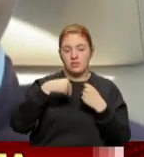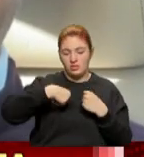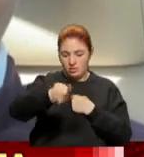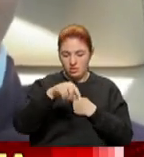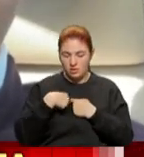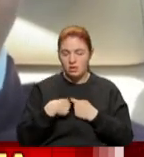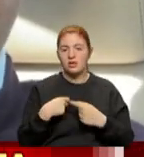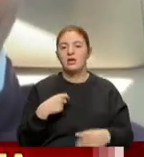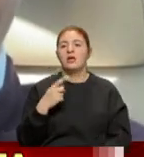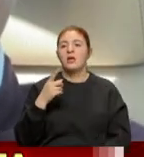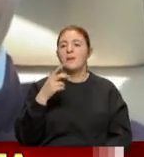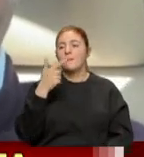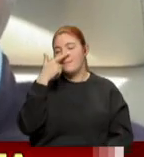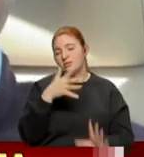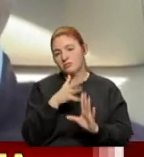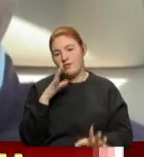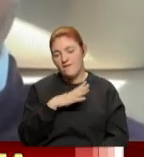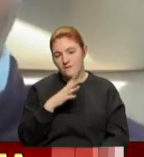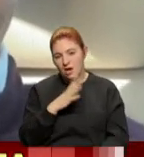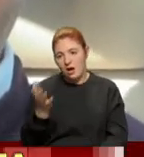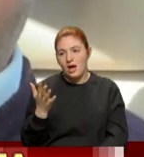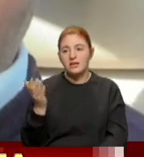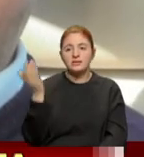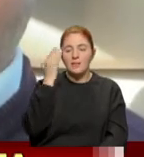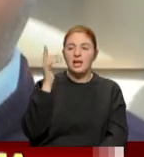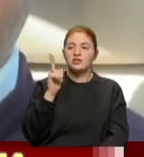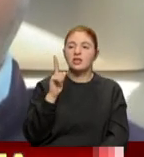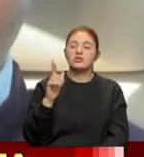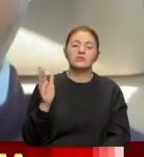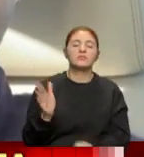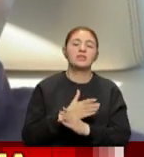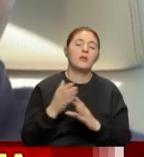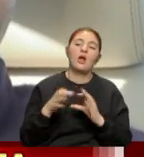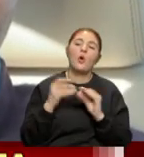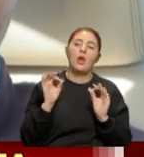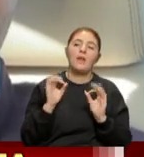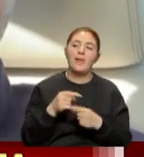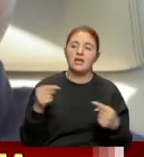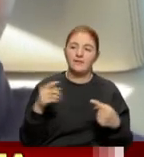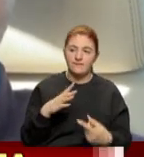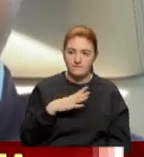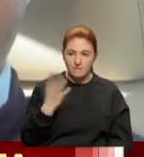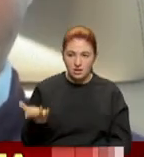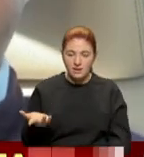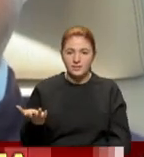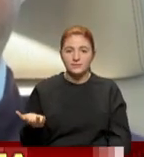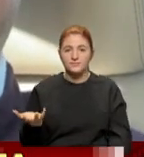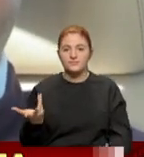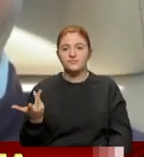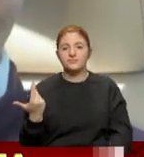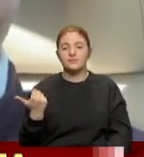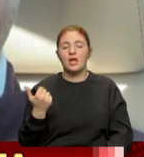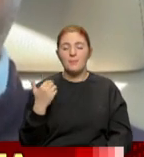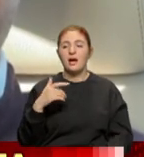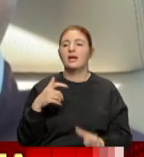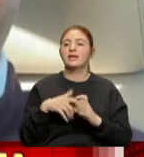Ve akaryakıt kuyrukları var. Temel ihtiyaç maddeleriyle ilgili önemli eksiklikler var. Fakat genel